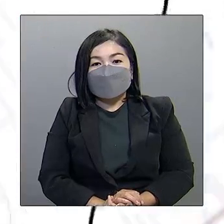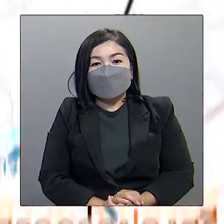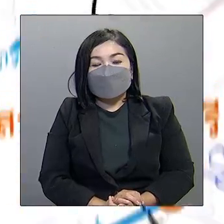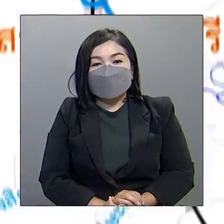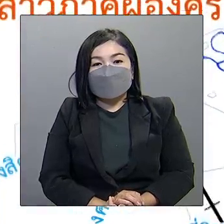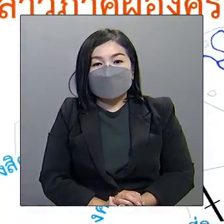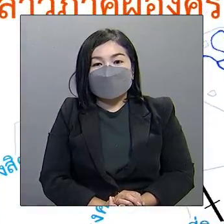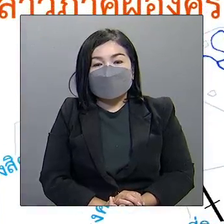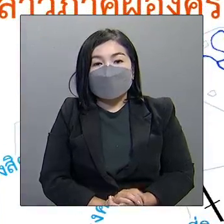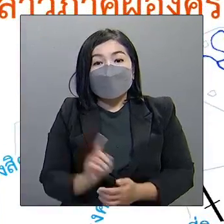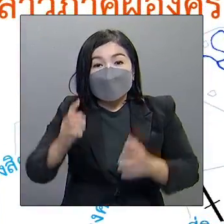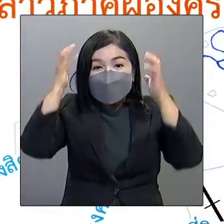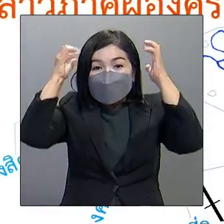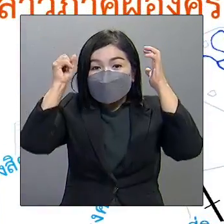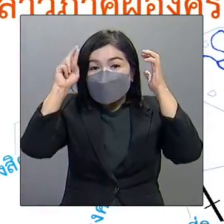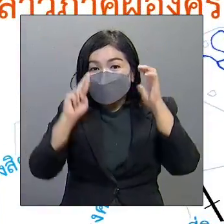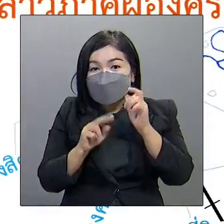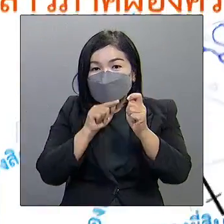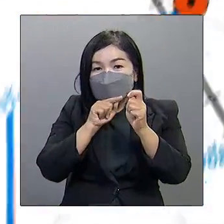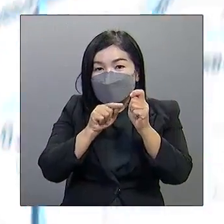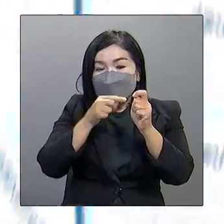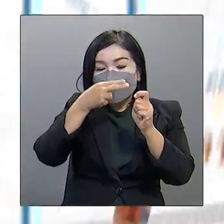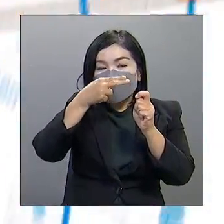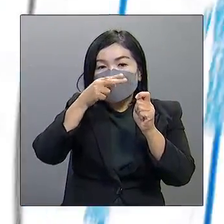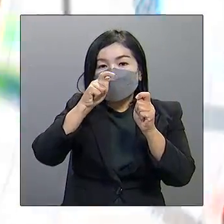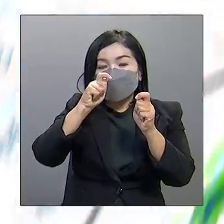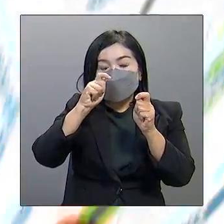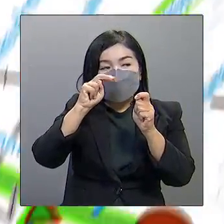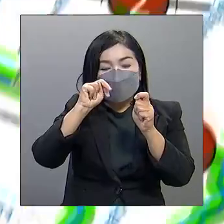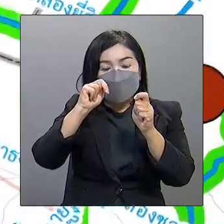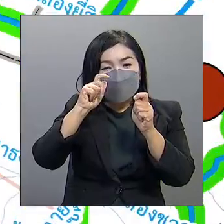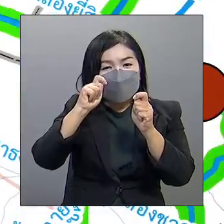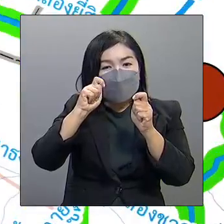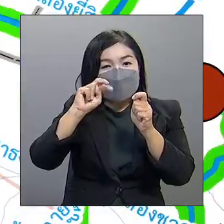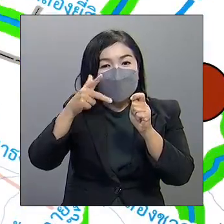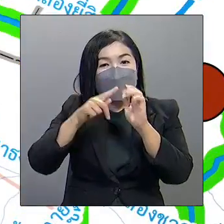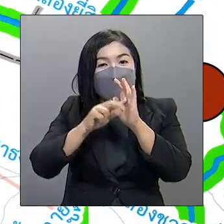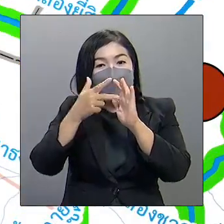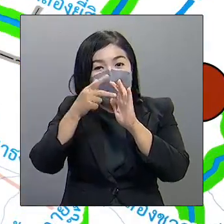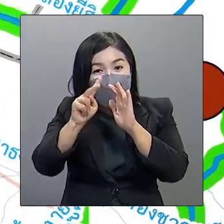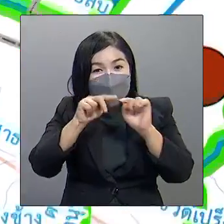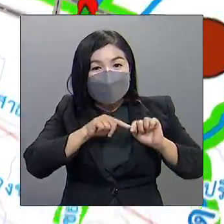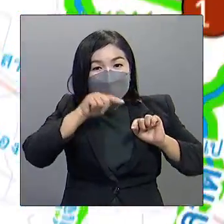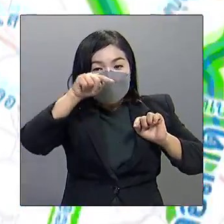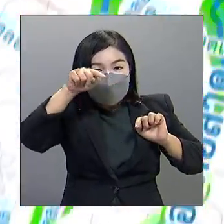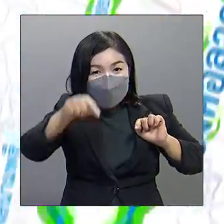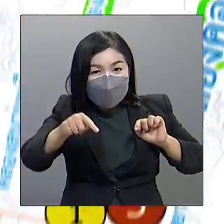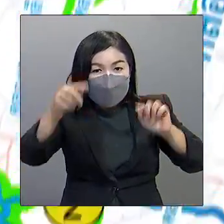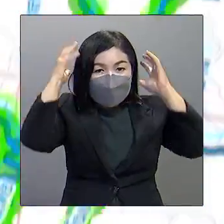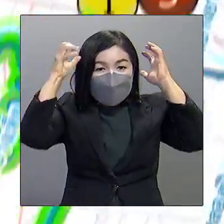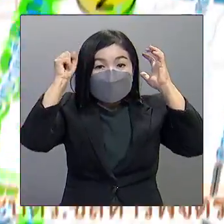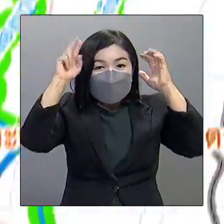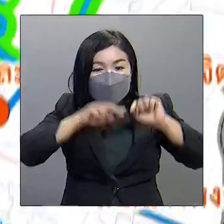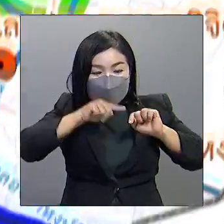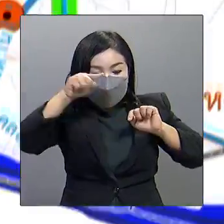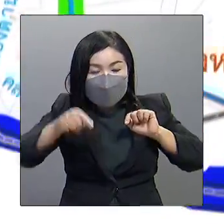จากหนองแคสระบุรีเราไปดูจุดคันคลองสุดที่ปทุมธานีต่อมาที่เขตลาดกระบังในกรุงเทพที่เราต้องใช้เครื่องผลัก